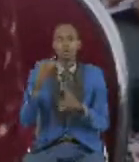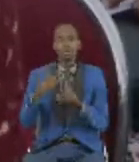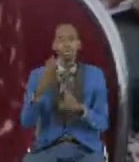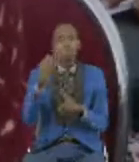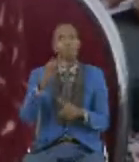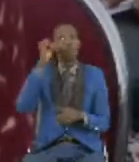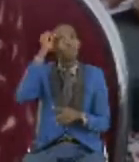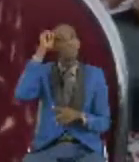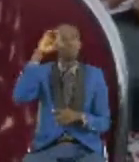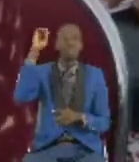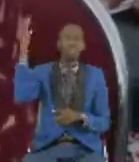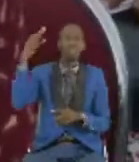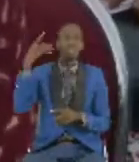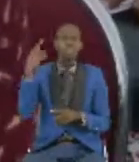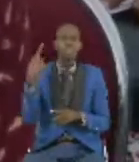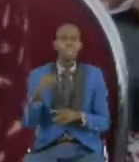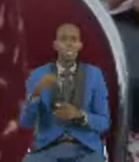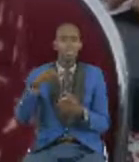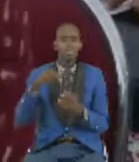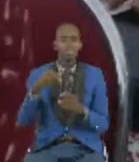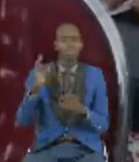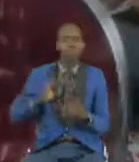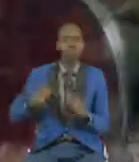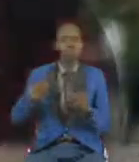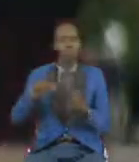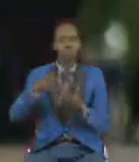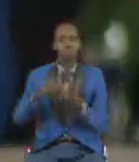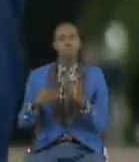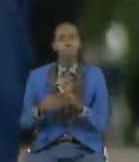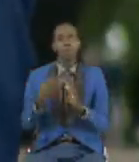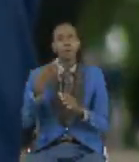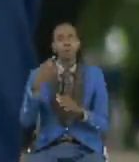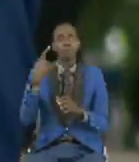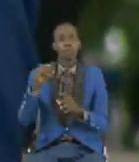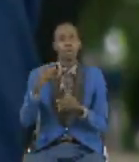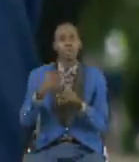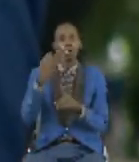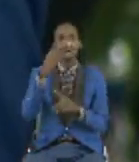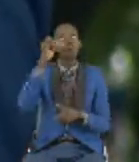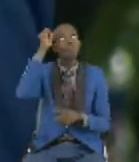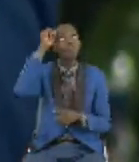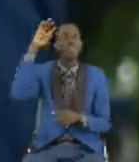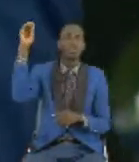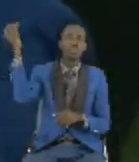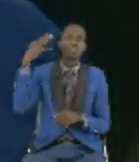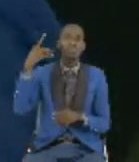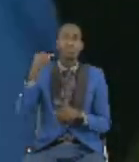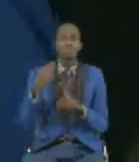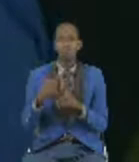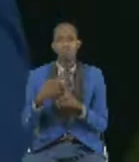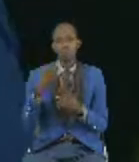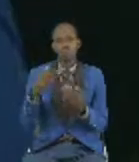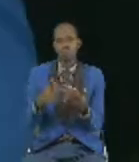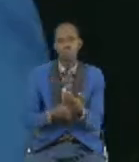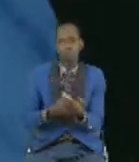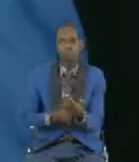de la parole de sa grâce. Le but profitable de la parole de sa grâce. Il y a la parole de l'Évangile,